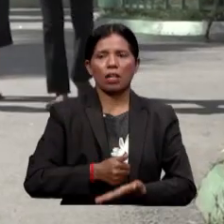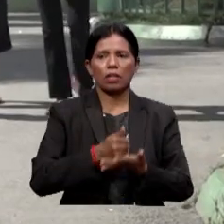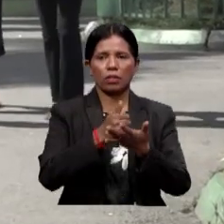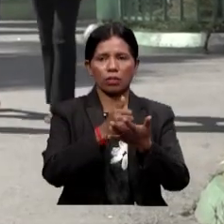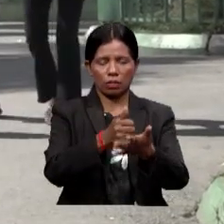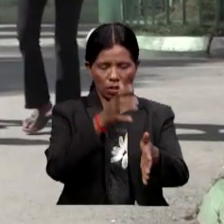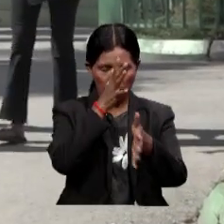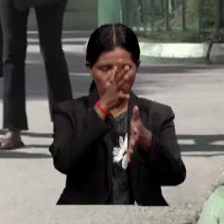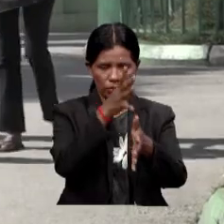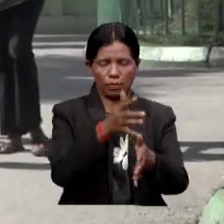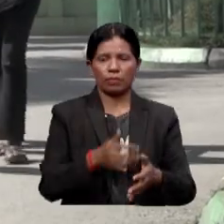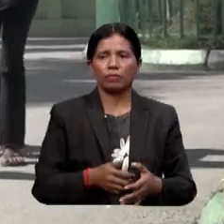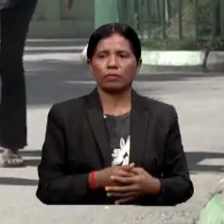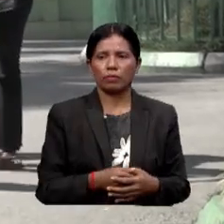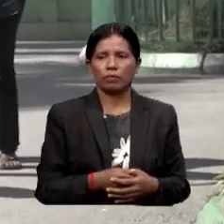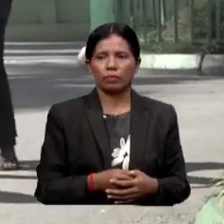avo Mateus.